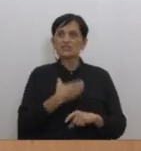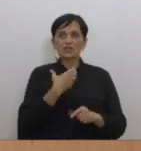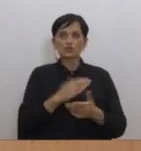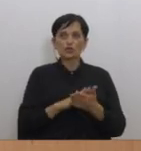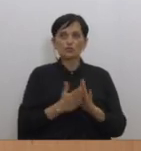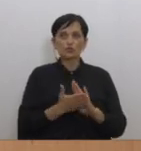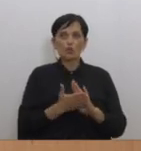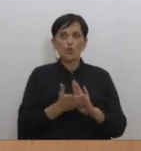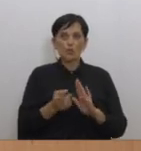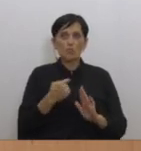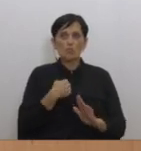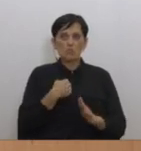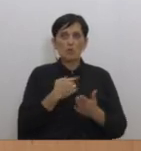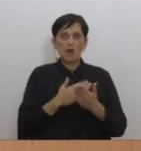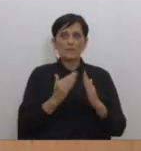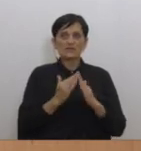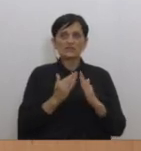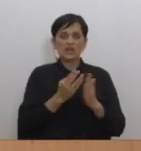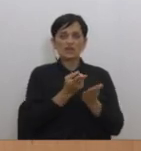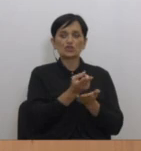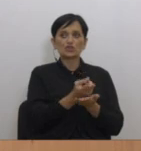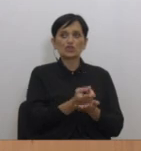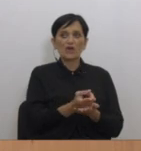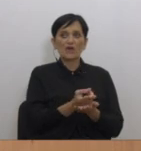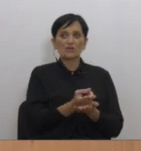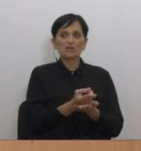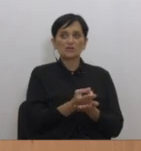მდგომარეობა. Მე მყავს სახლში ლოგინად ჩავარდნილი